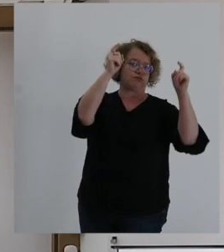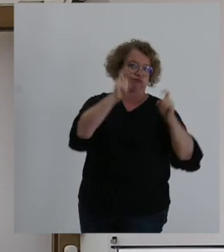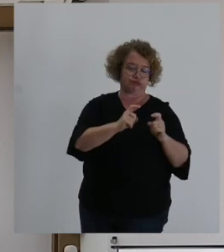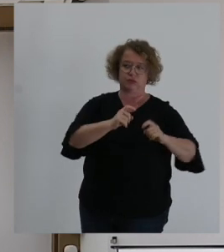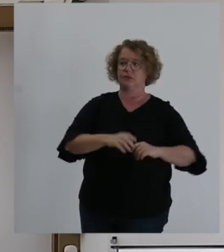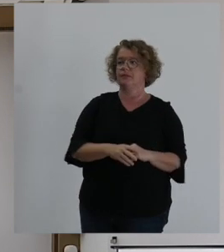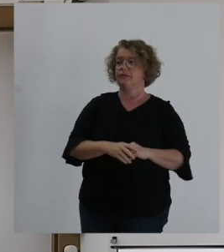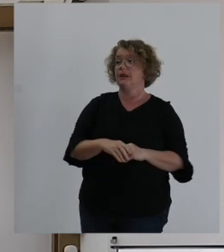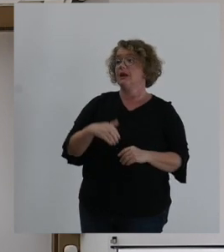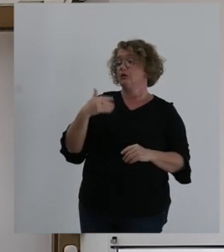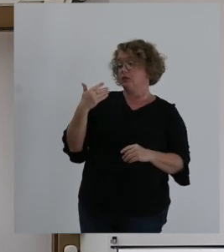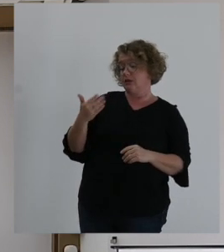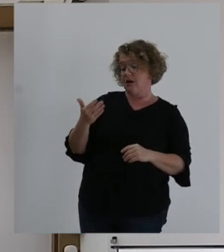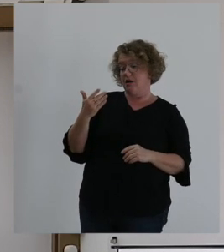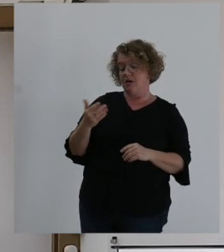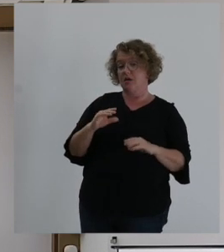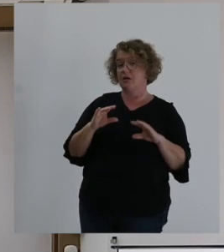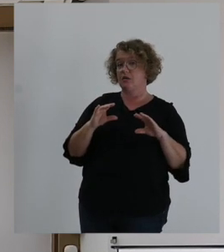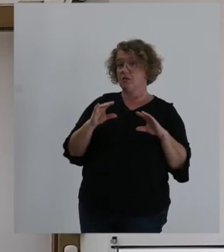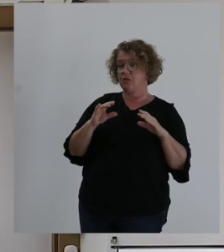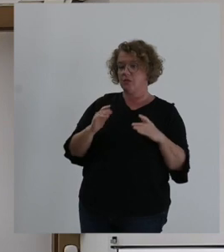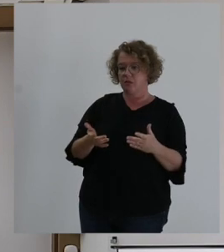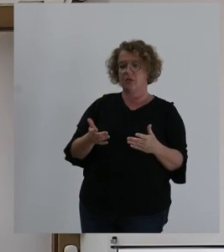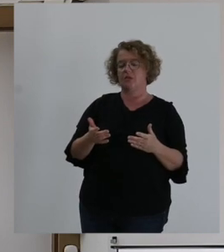fois soutenir l'idée